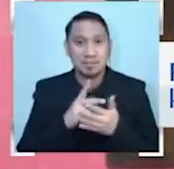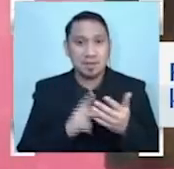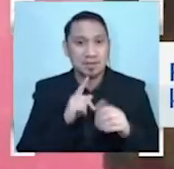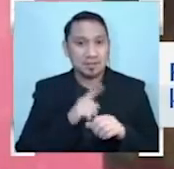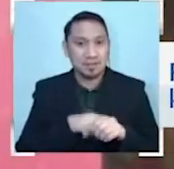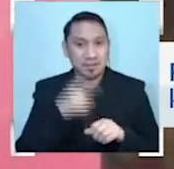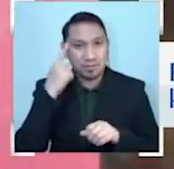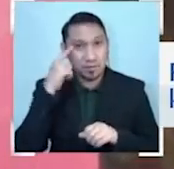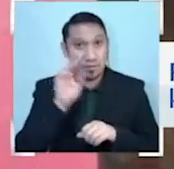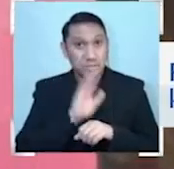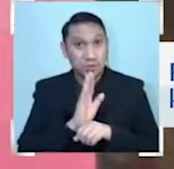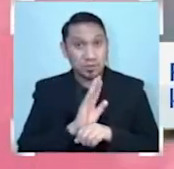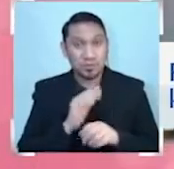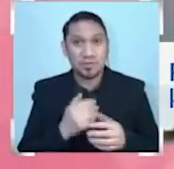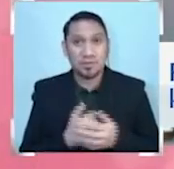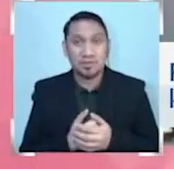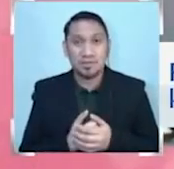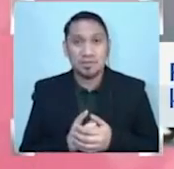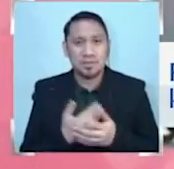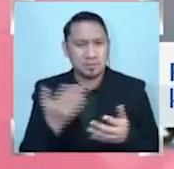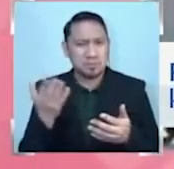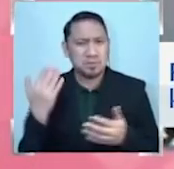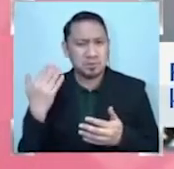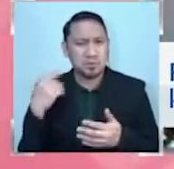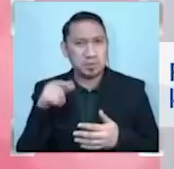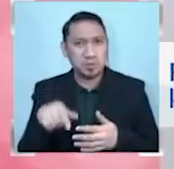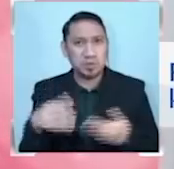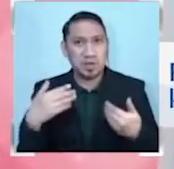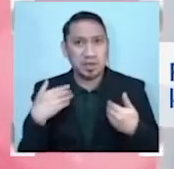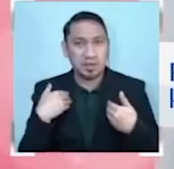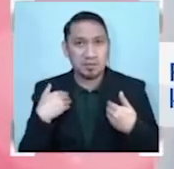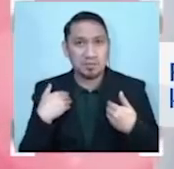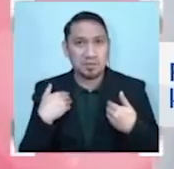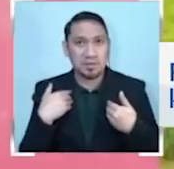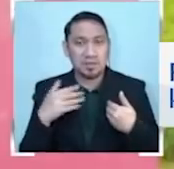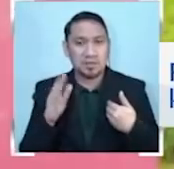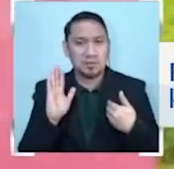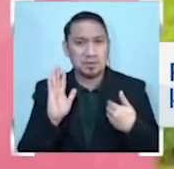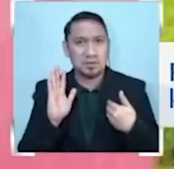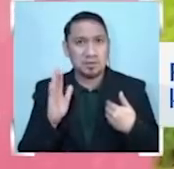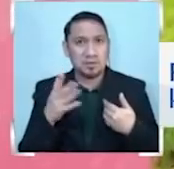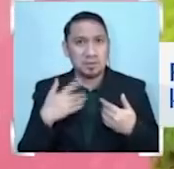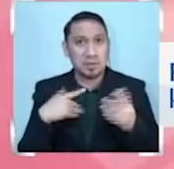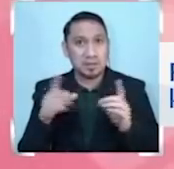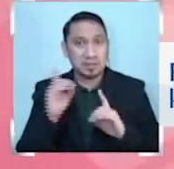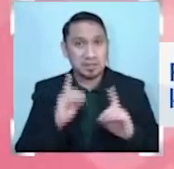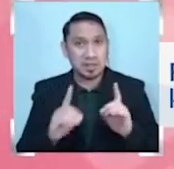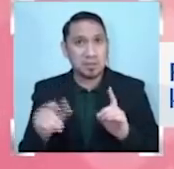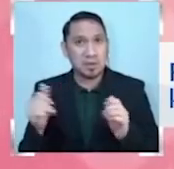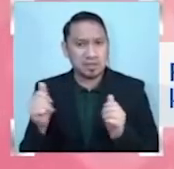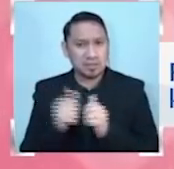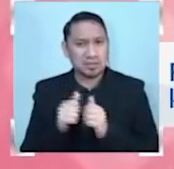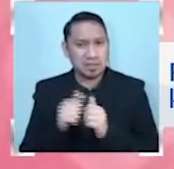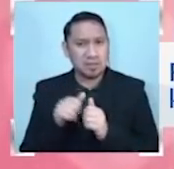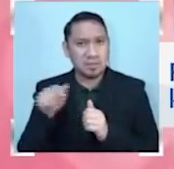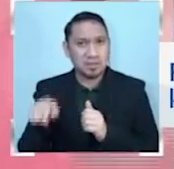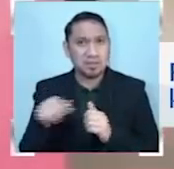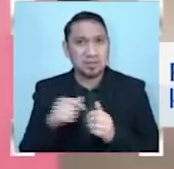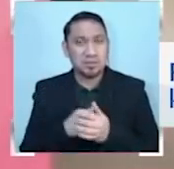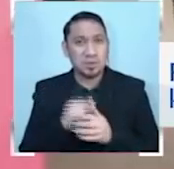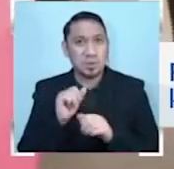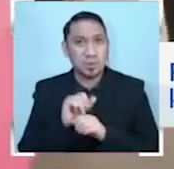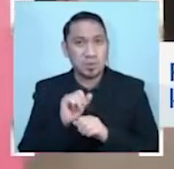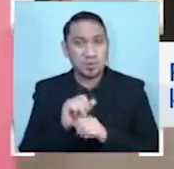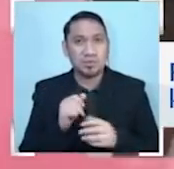production. Lumabas na siya sa mahigit 50K dramas, katrabaho ang ilang kinakikiligang Korean stars.